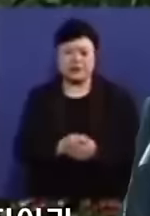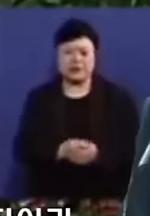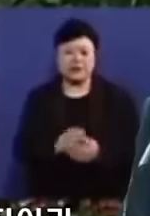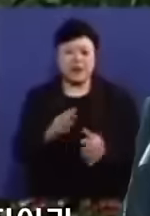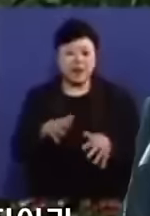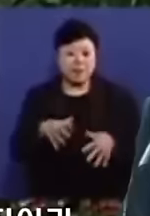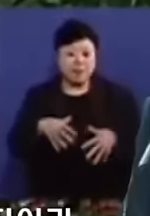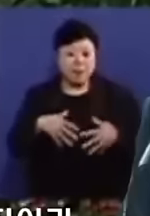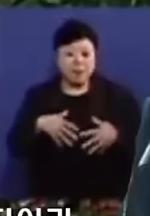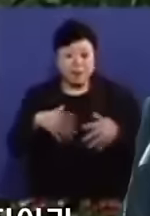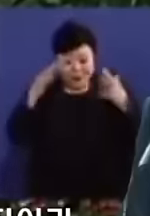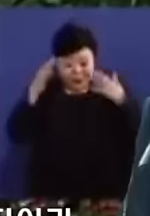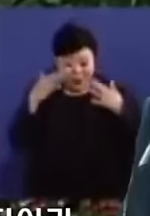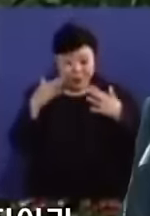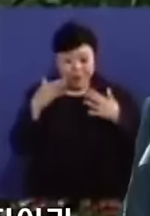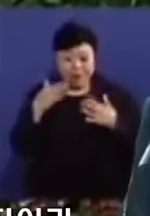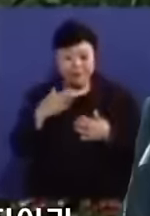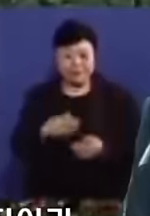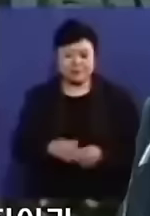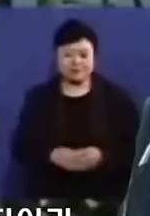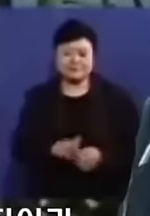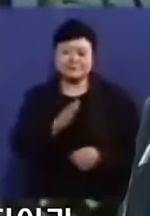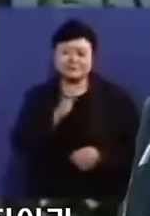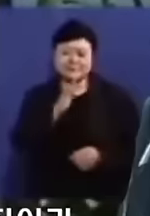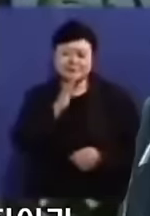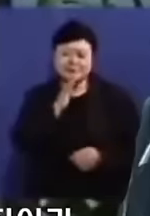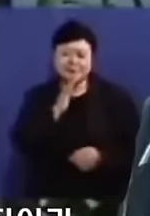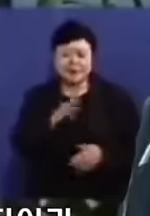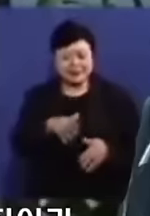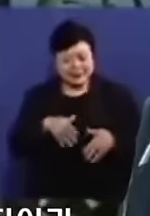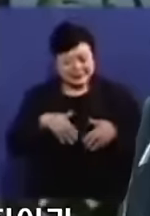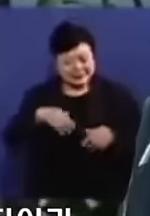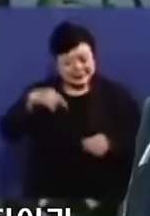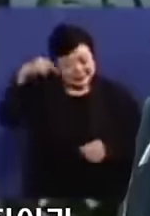봄과 여름이 푹 따뜻하게 느껴질 것입니다.